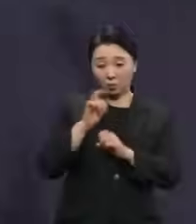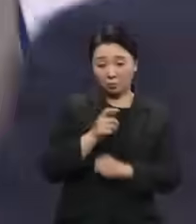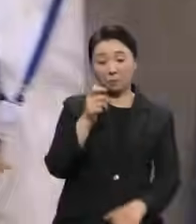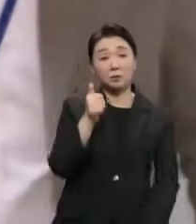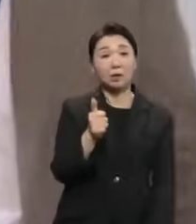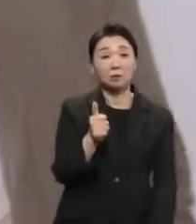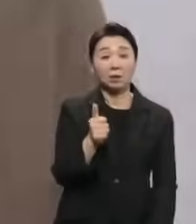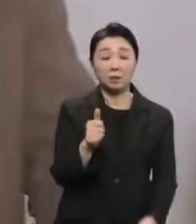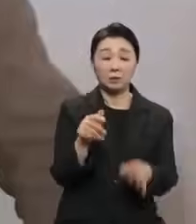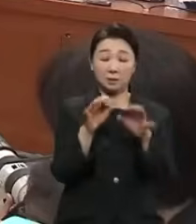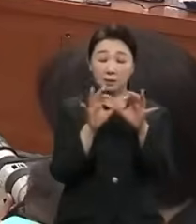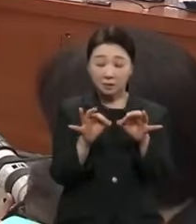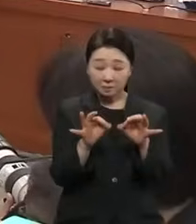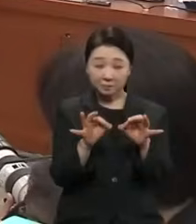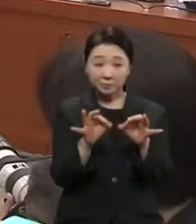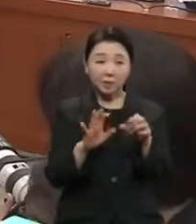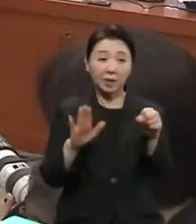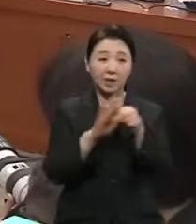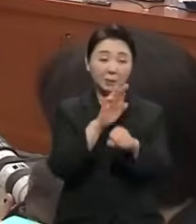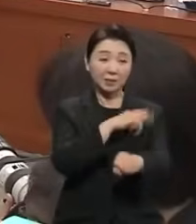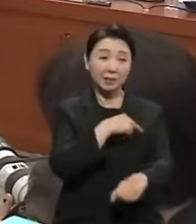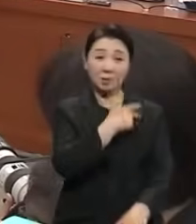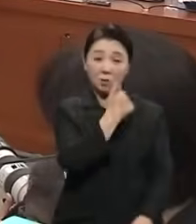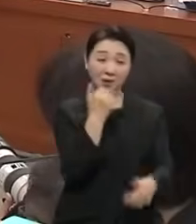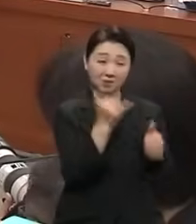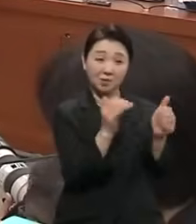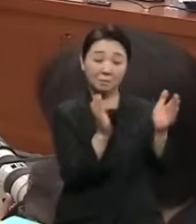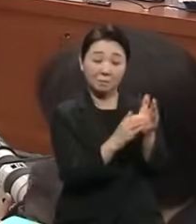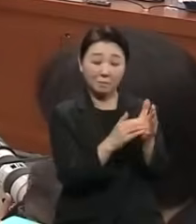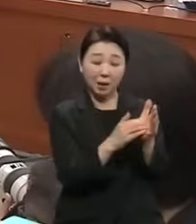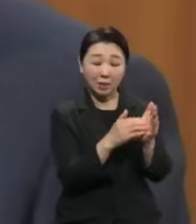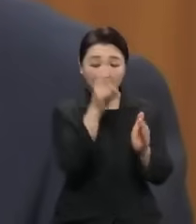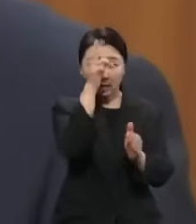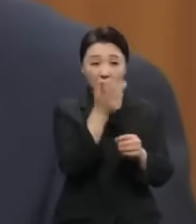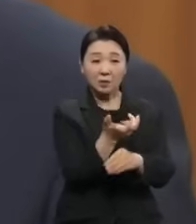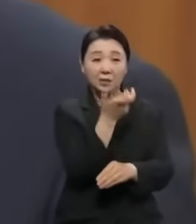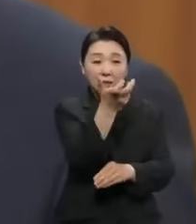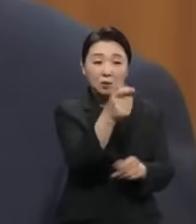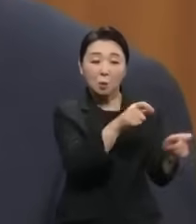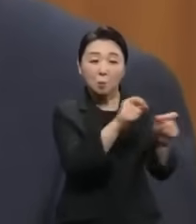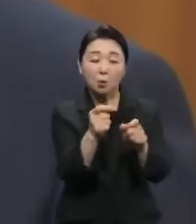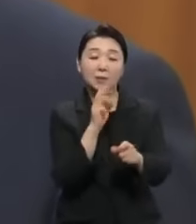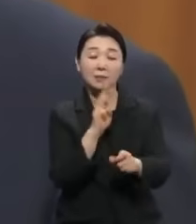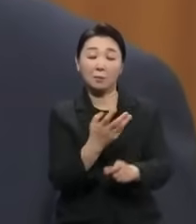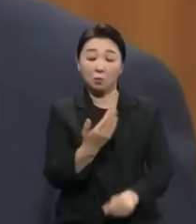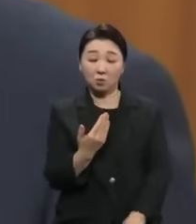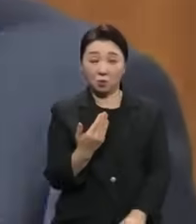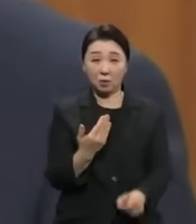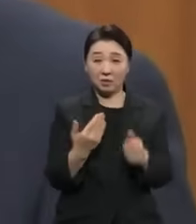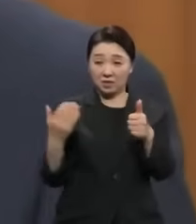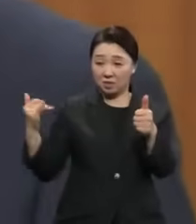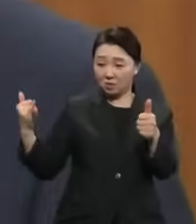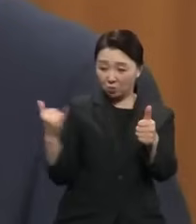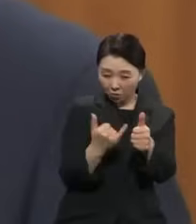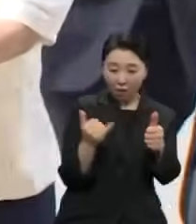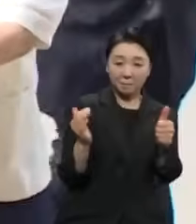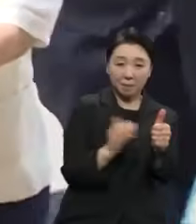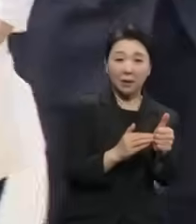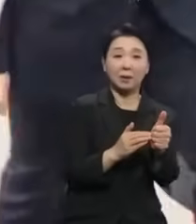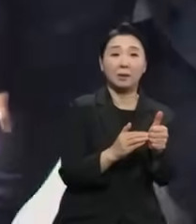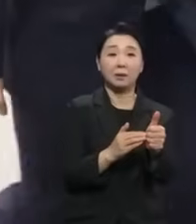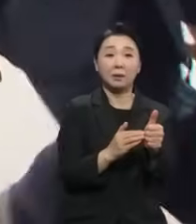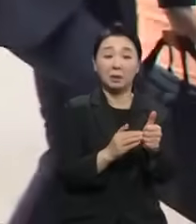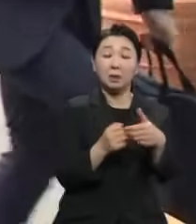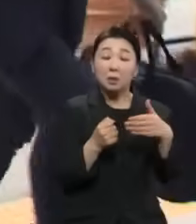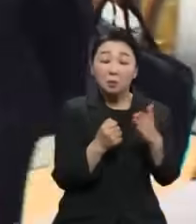장관은 김계환 해병대 사령관에게 전화해 사건 이첩 보류를 지시하기 3분 전 이 번호로 걸려온 전화를 받았습니다.